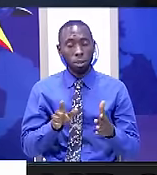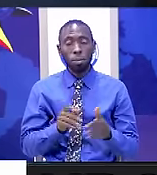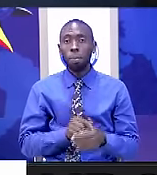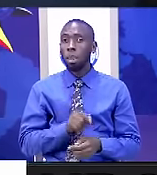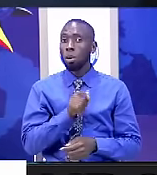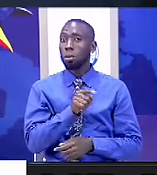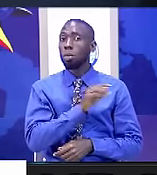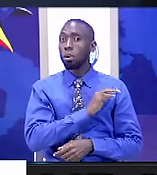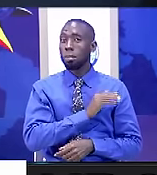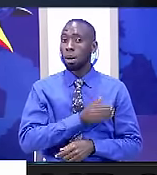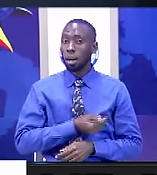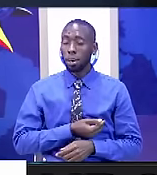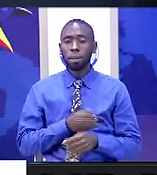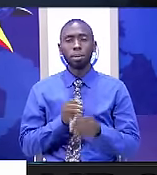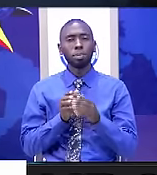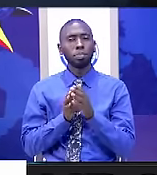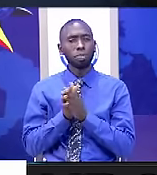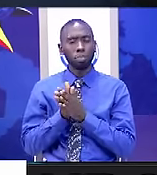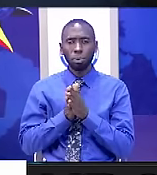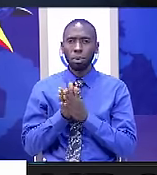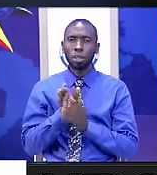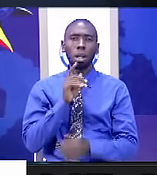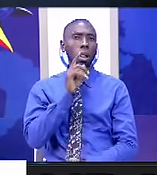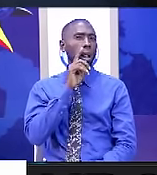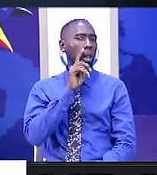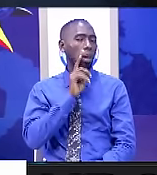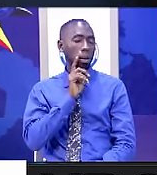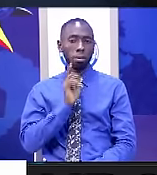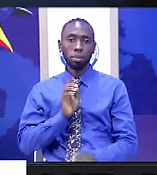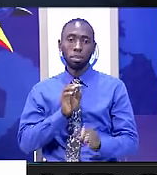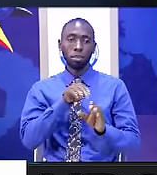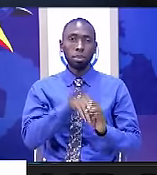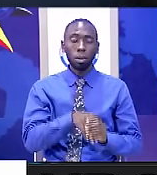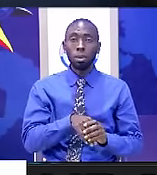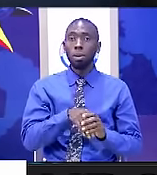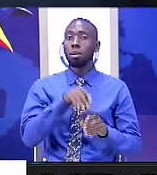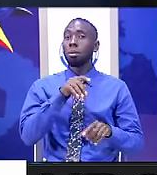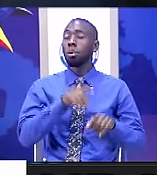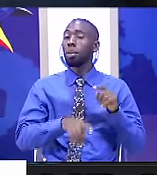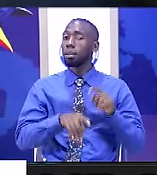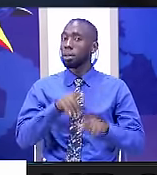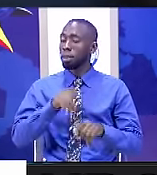bakyala abamusikiriza oba abamwagazisa okuyingira